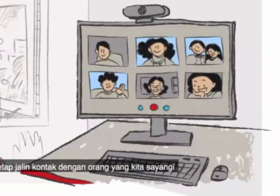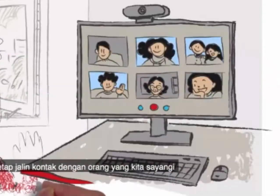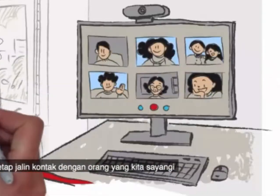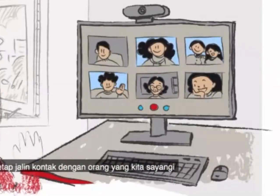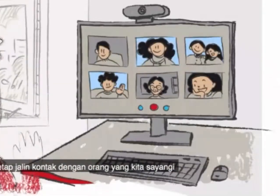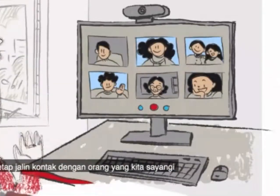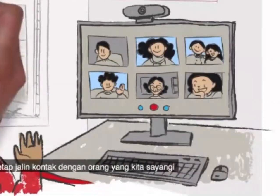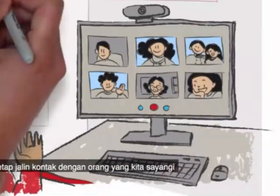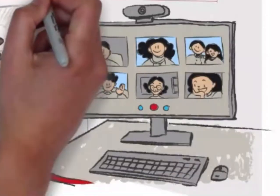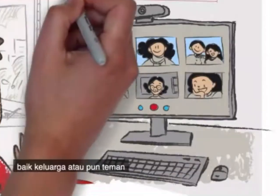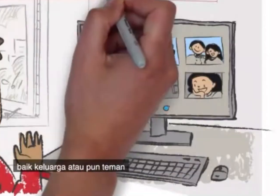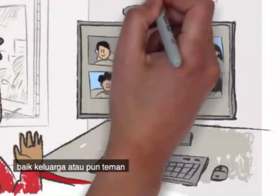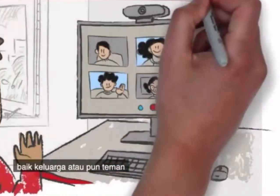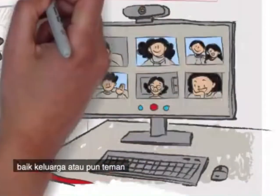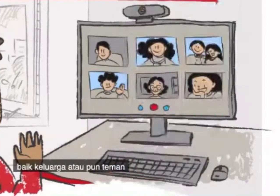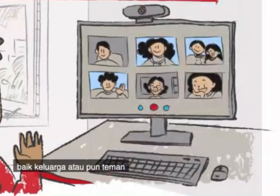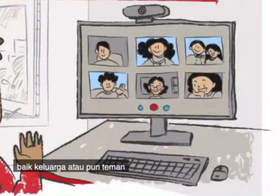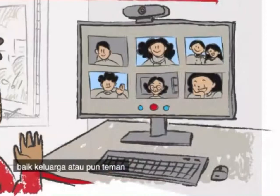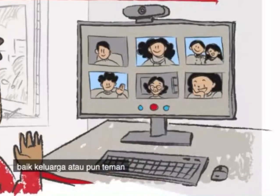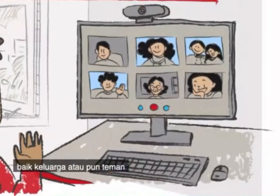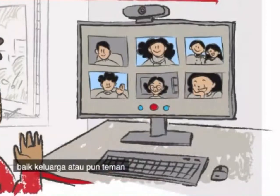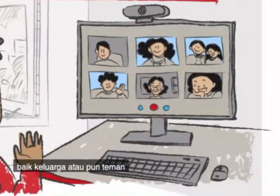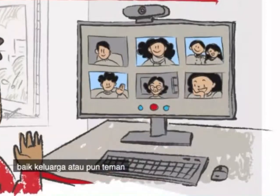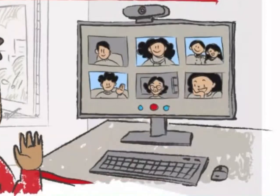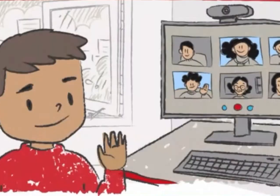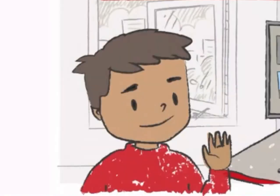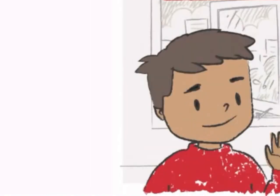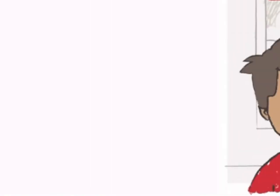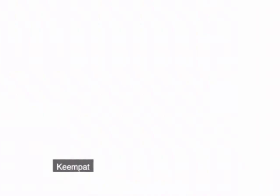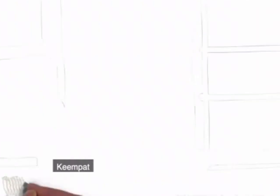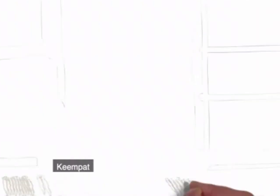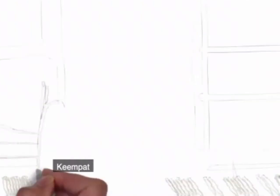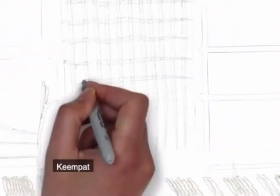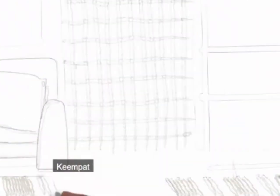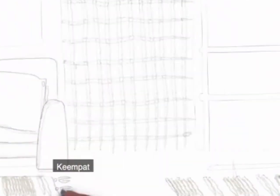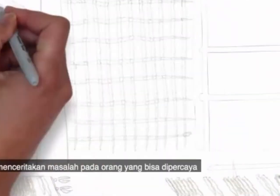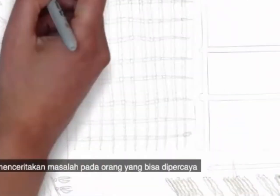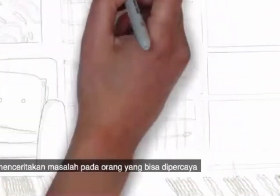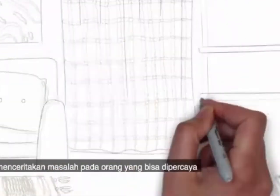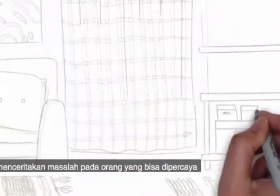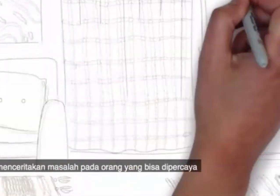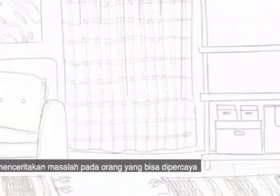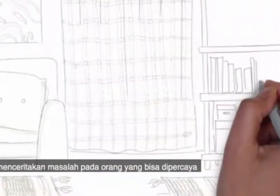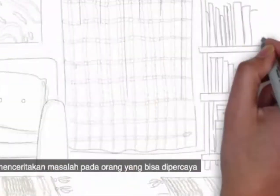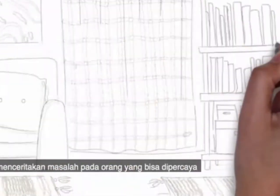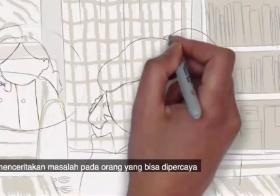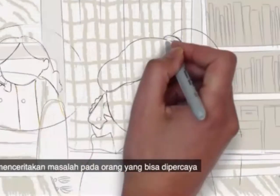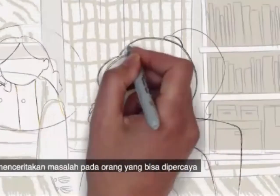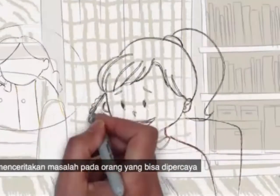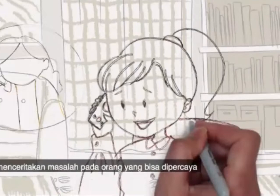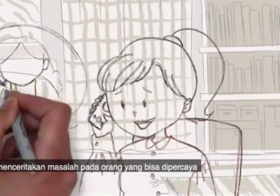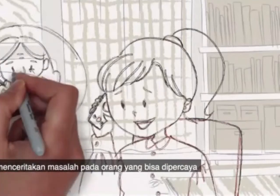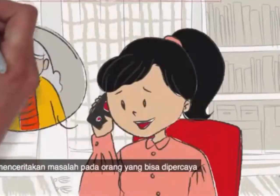dengan orang yang kita sayangi, baik keluarga ataupun teman. Keempat, kita juga bisa